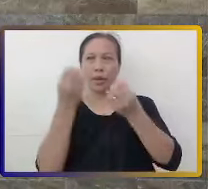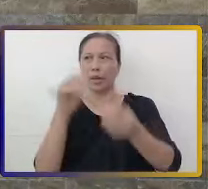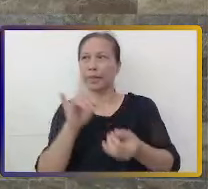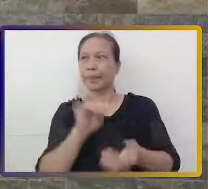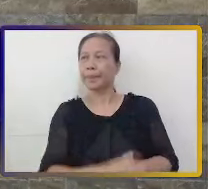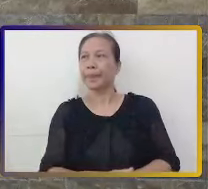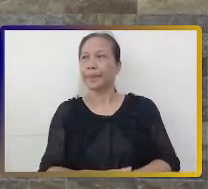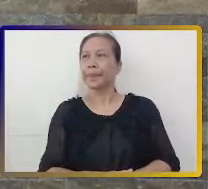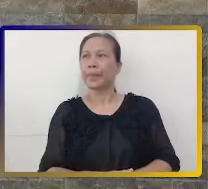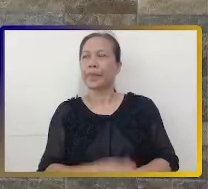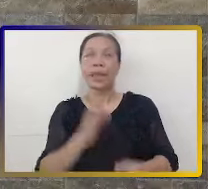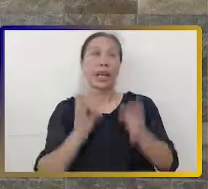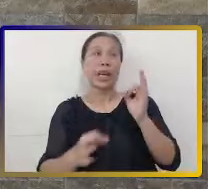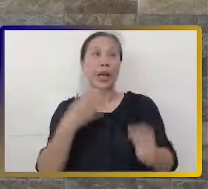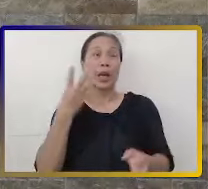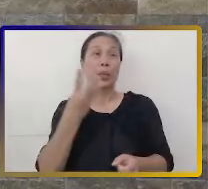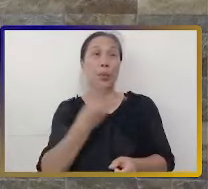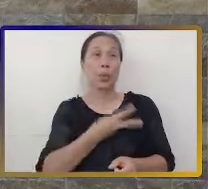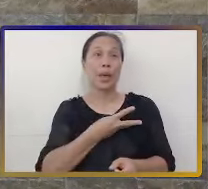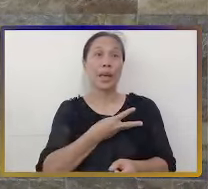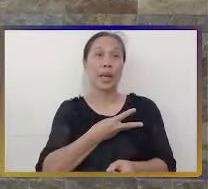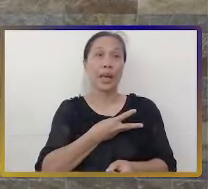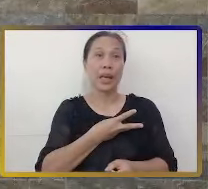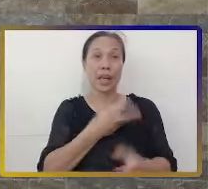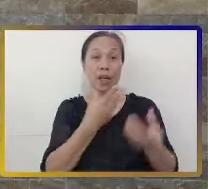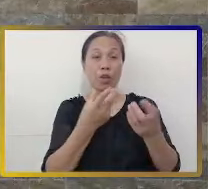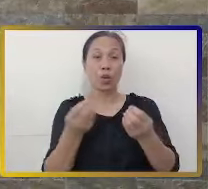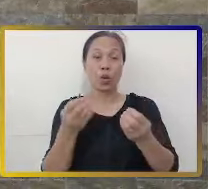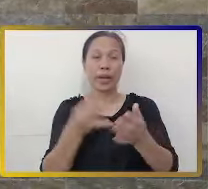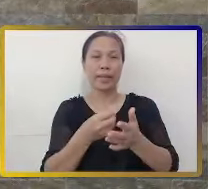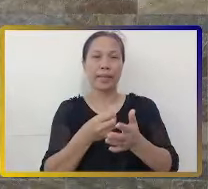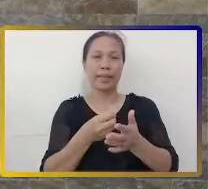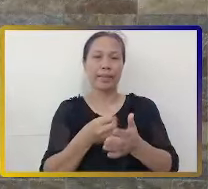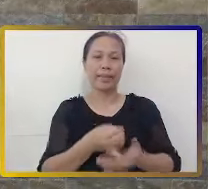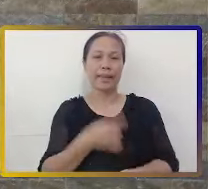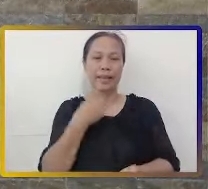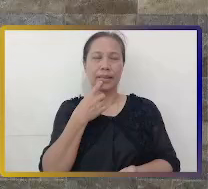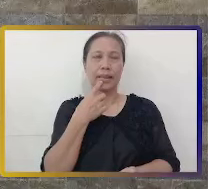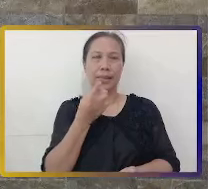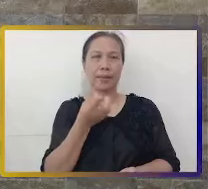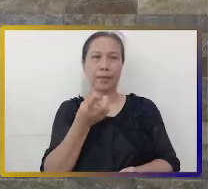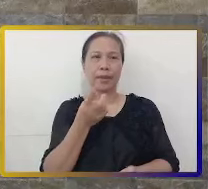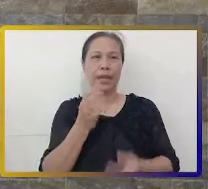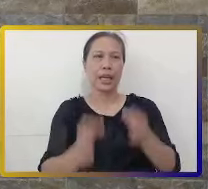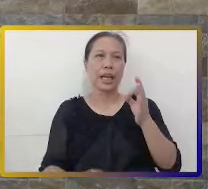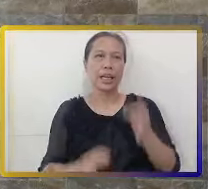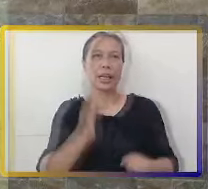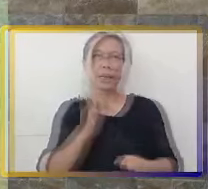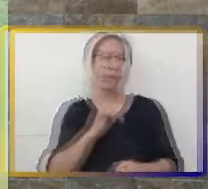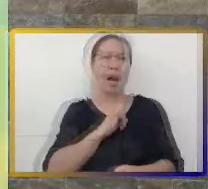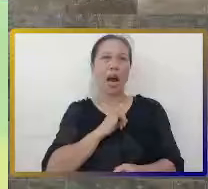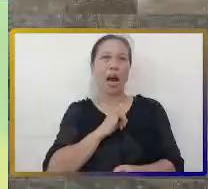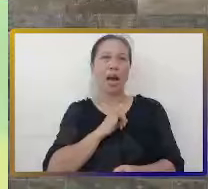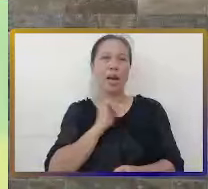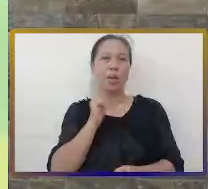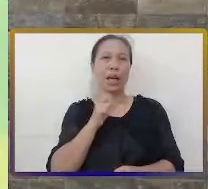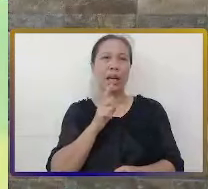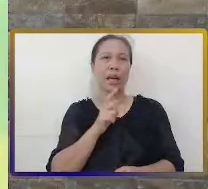if once once you do that pagka ginawa niyo mga kti sabi ng biblya if I will not